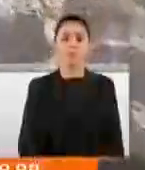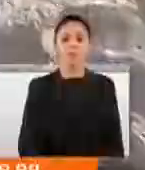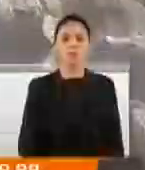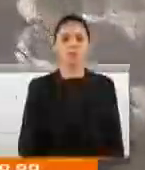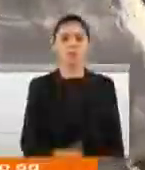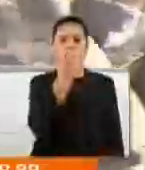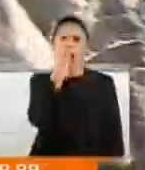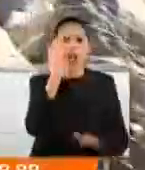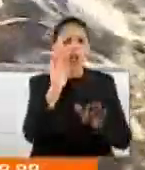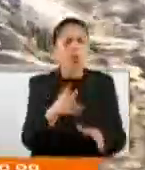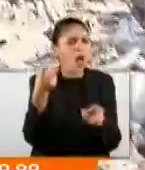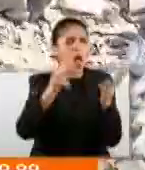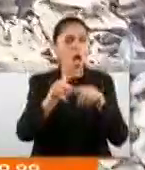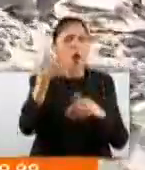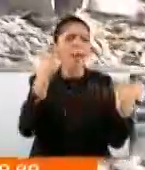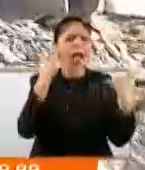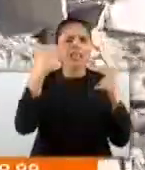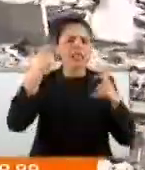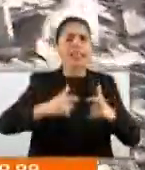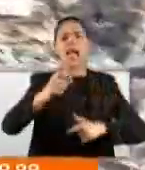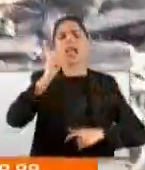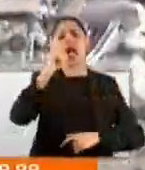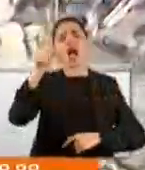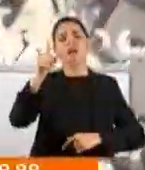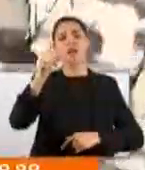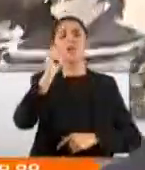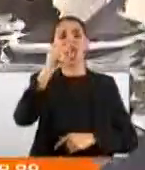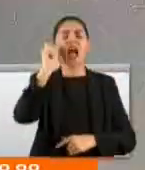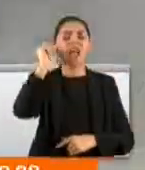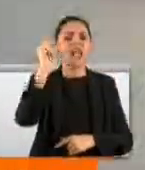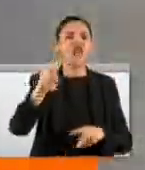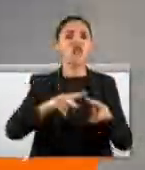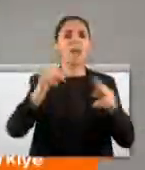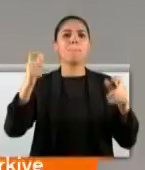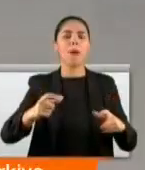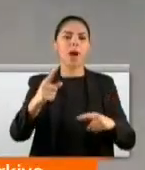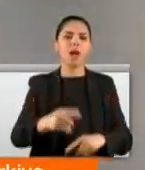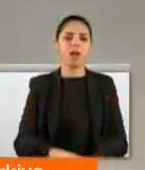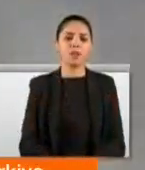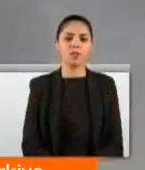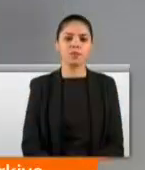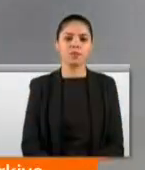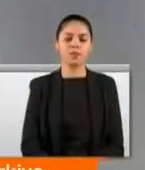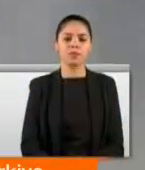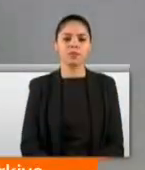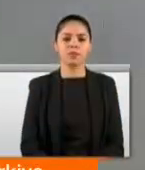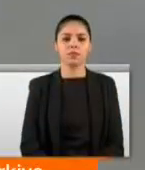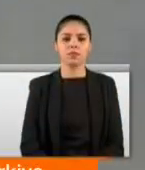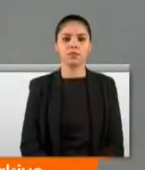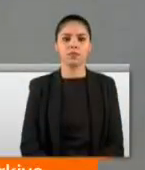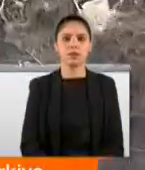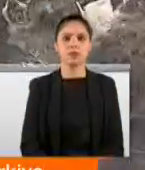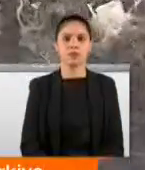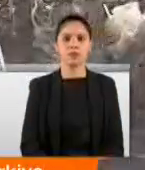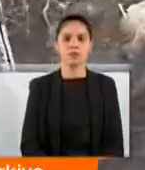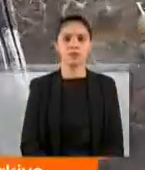Kan donduran katliamın adresi yine Ankara. Bu kez Mamak ilçesi. Bu hayvan ne yapmış olabilir ki? Yanarak ölmeyi hak